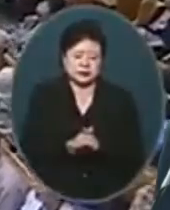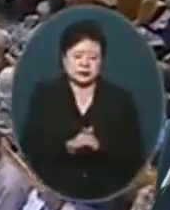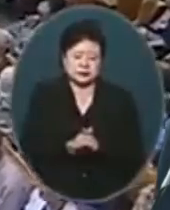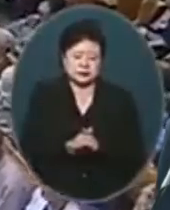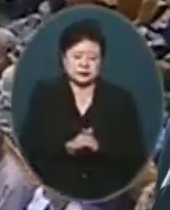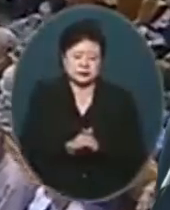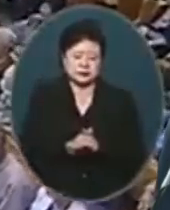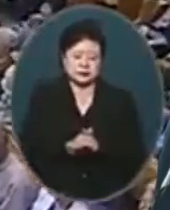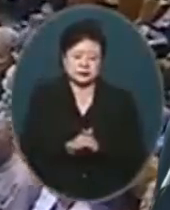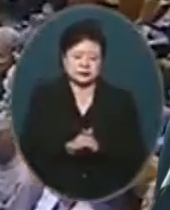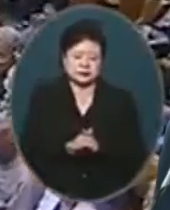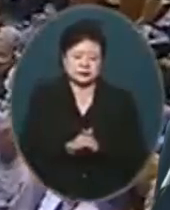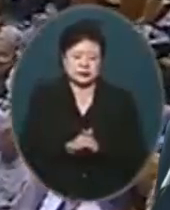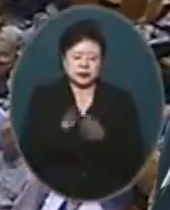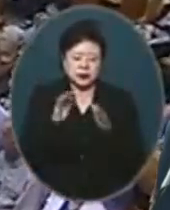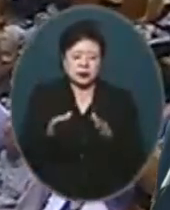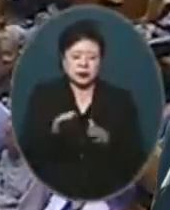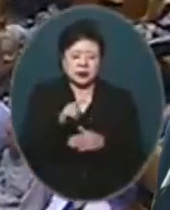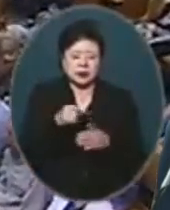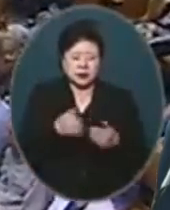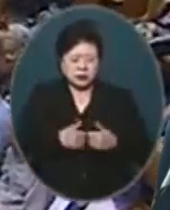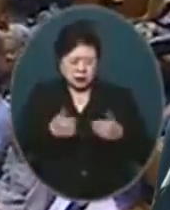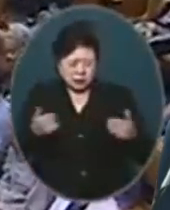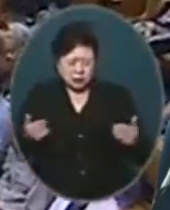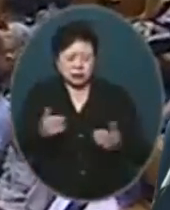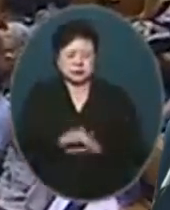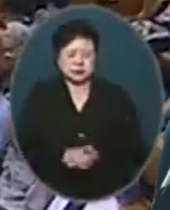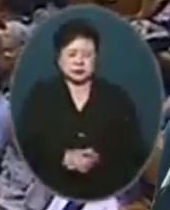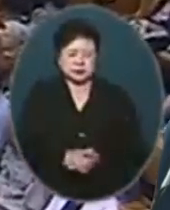살아왔습니다. 오늘 마음문을 열고